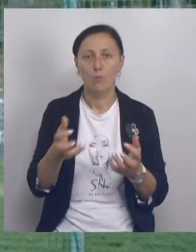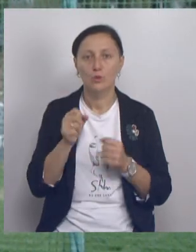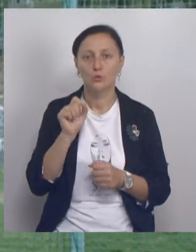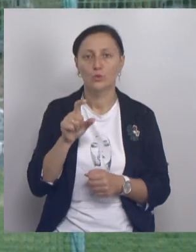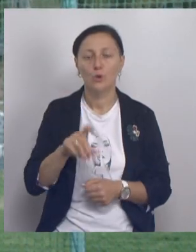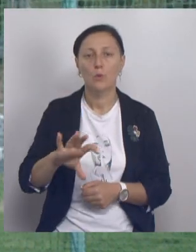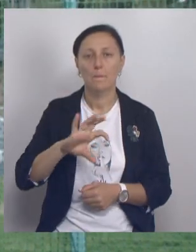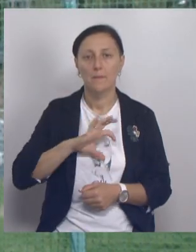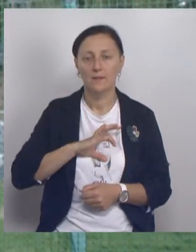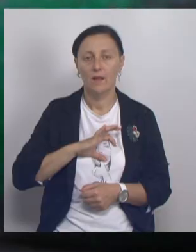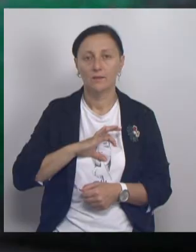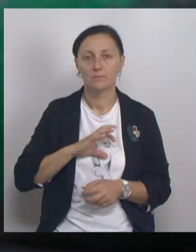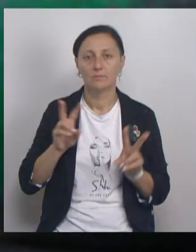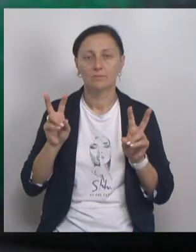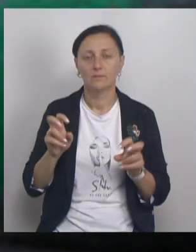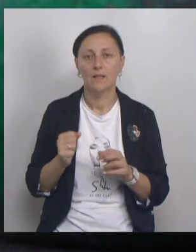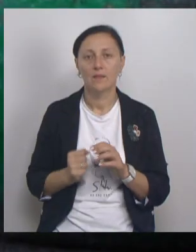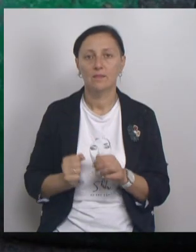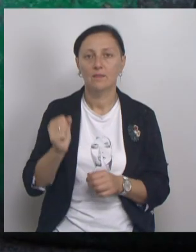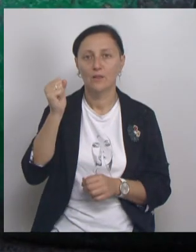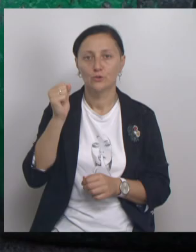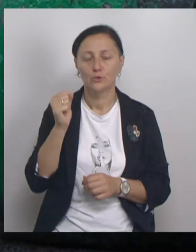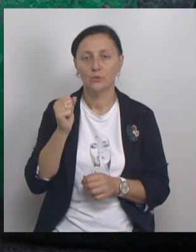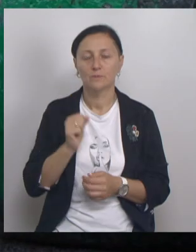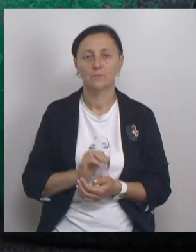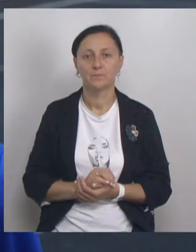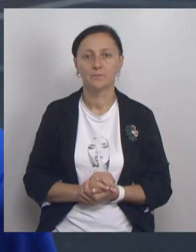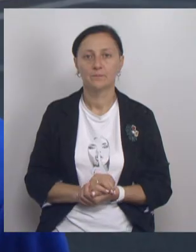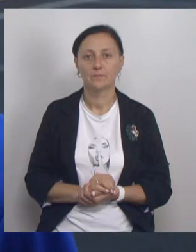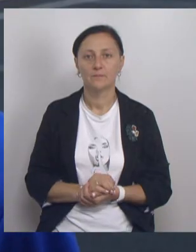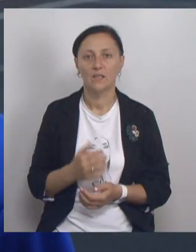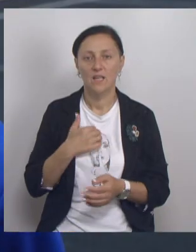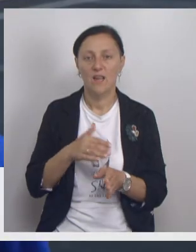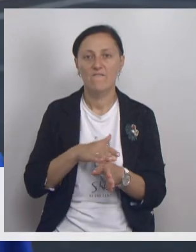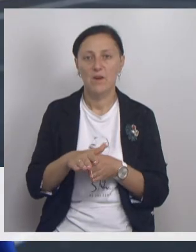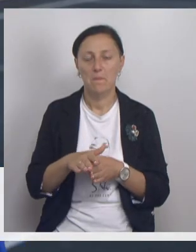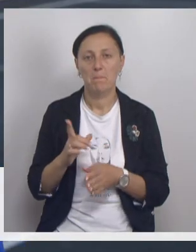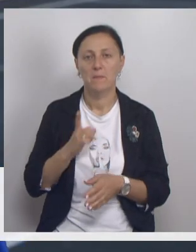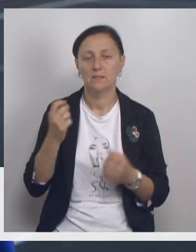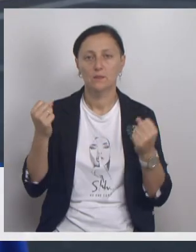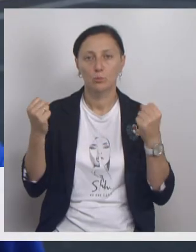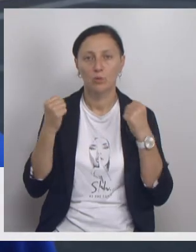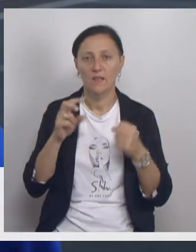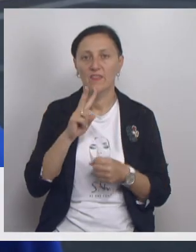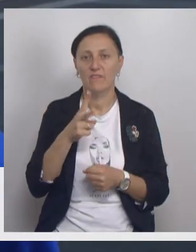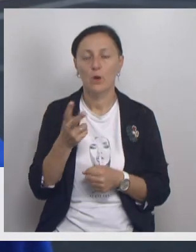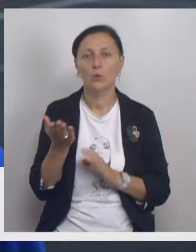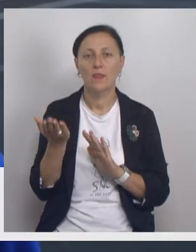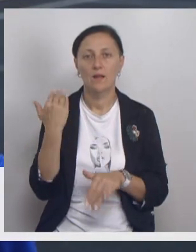медаль первенства в дисциплине «Толчок по длинному циклу». Выполнил норматив мастера спорта 2 года